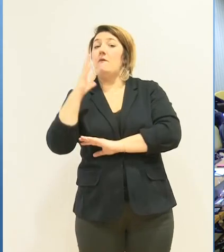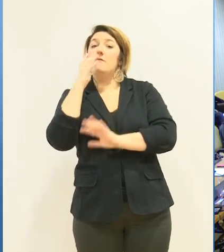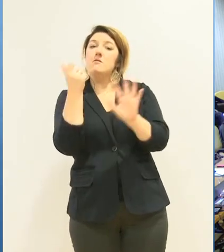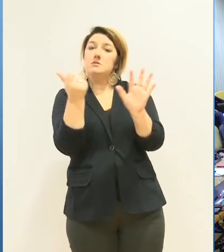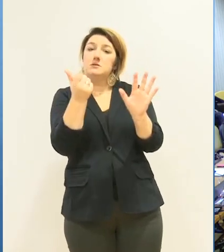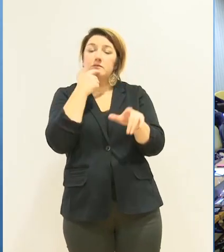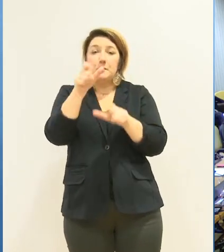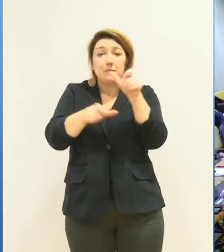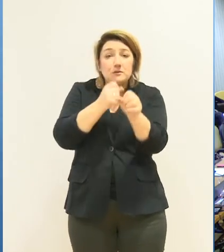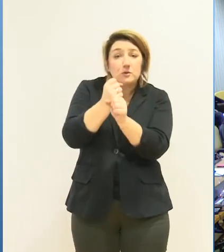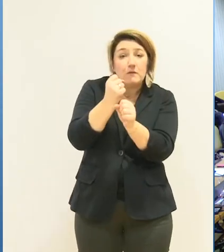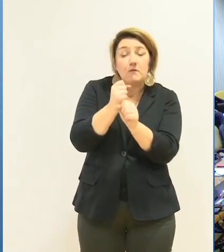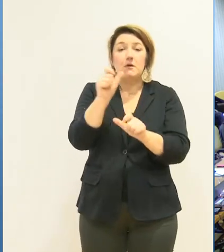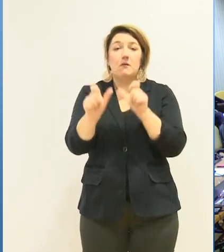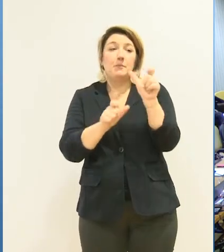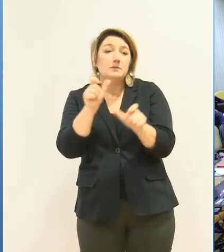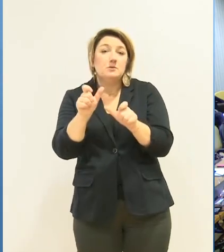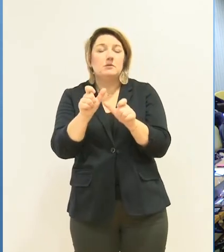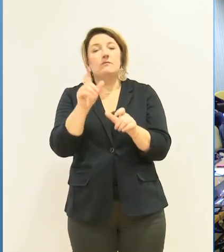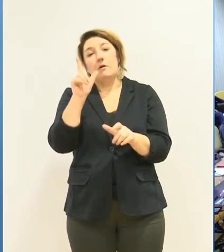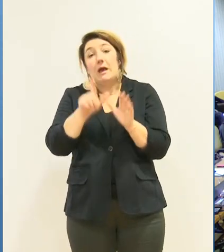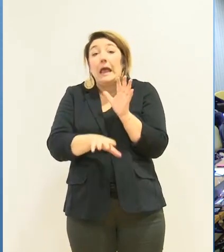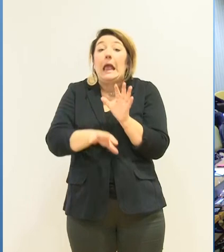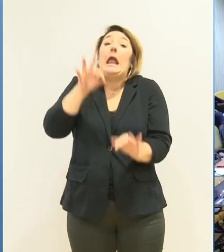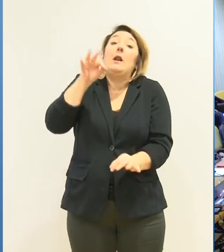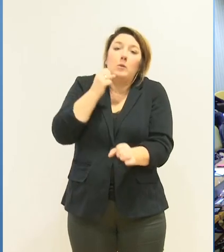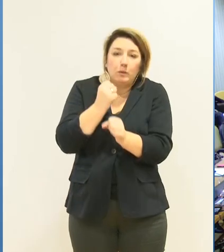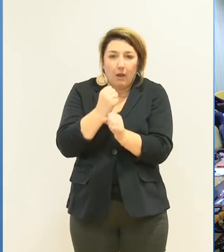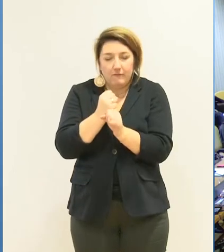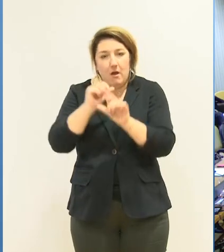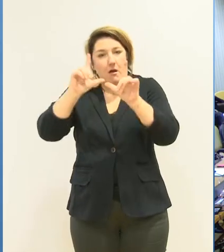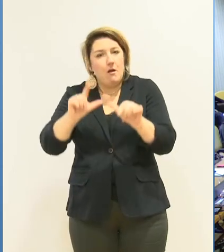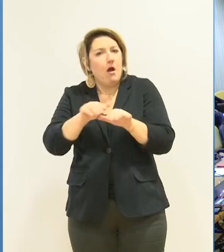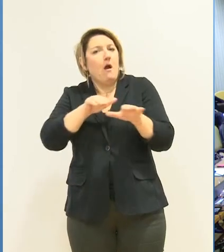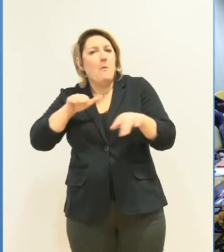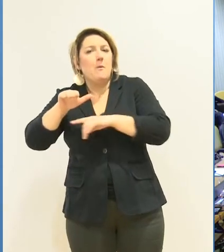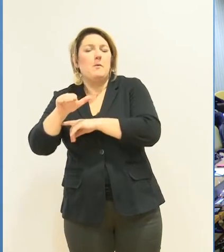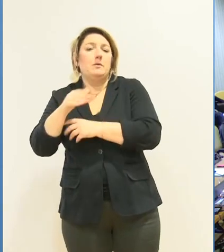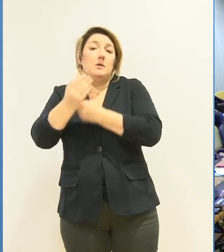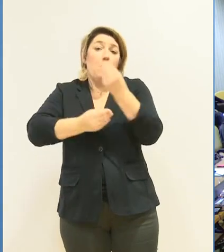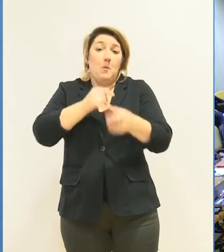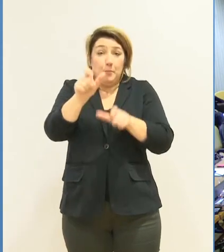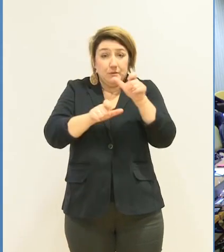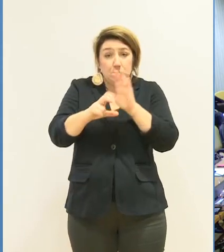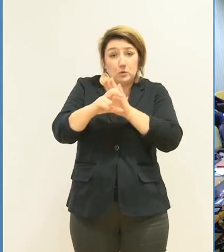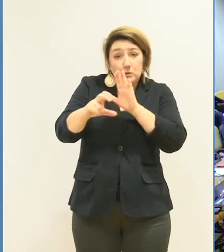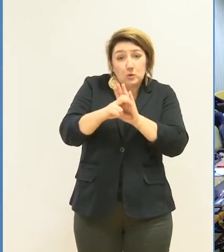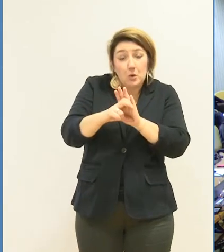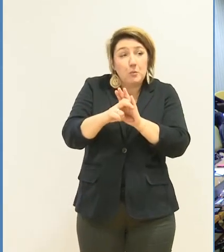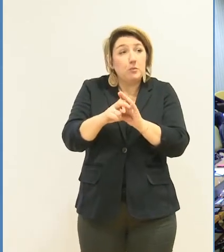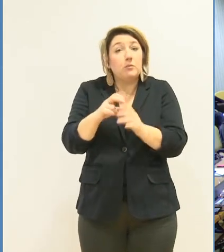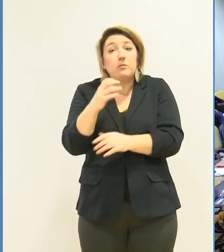personnes qui travaillent aux personnes qui enfin aux élus de tout au moins qui travaillent ou même aux grenoblois et au grenobloise